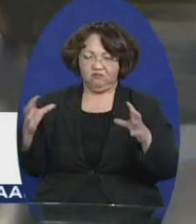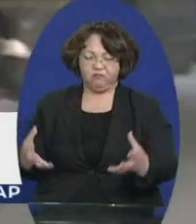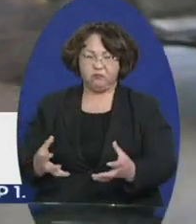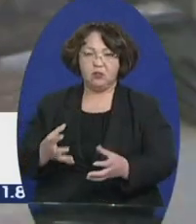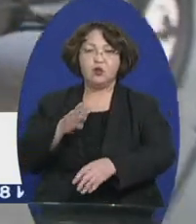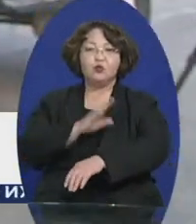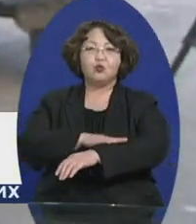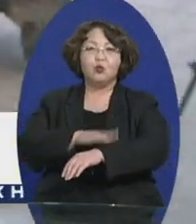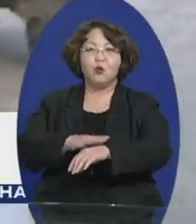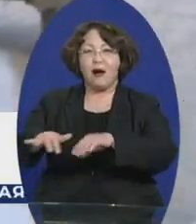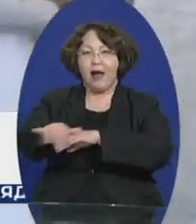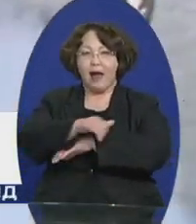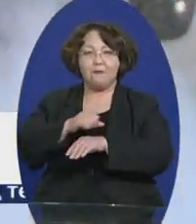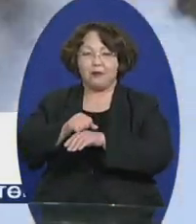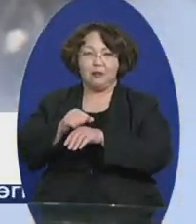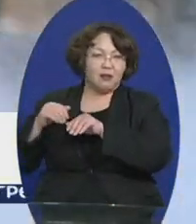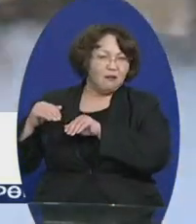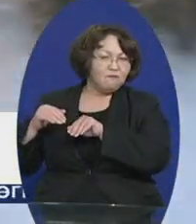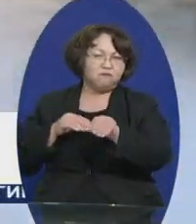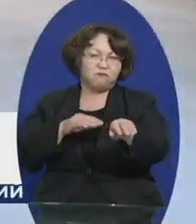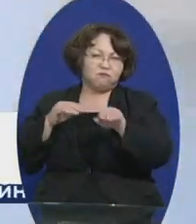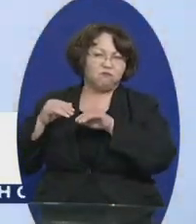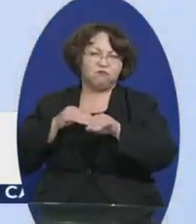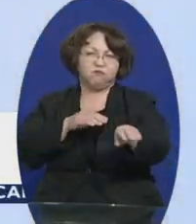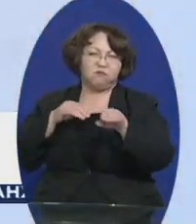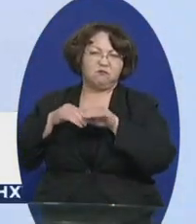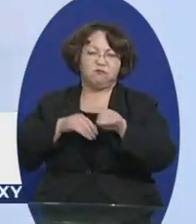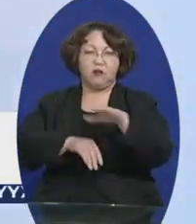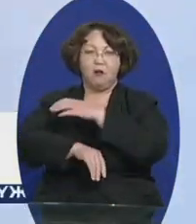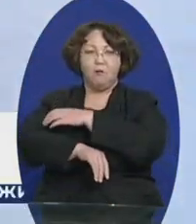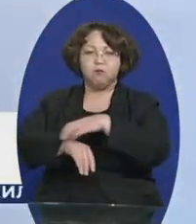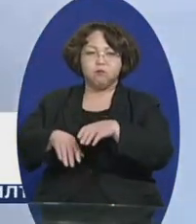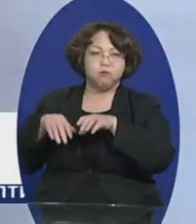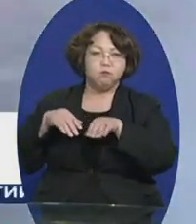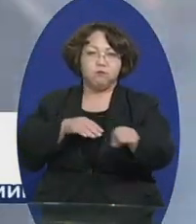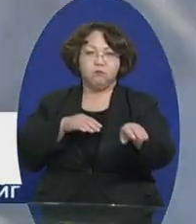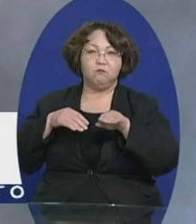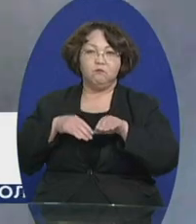чиглэсэн одоо үйлс тэжээлийн тусламжийн цуваа бол хөдөлж байна.